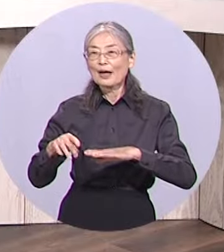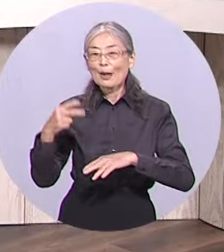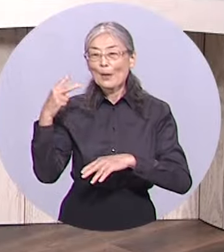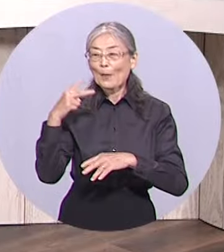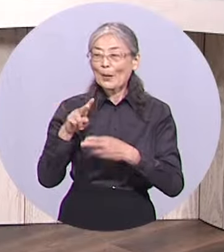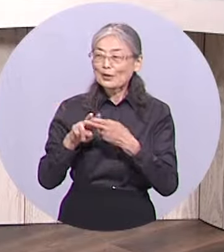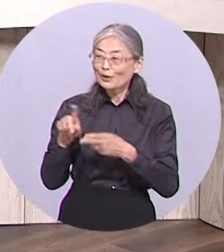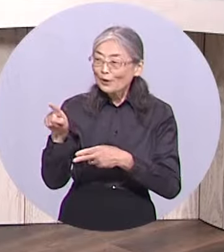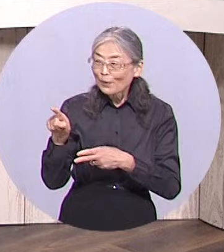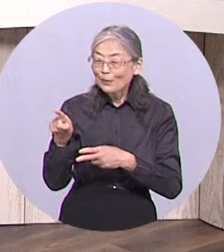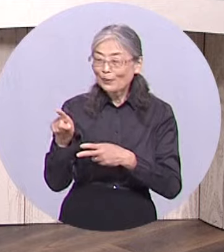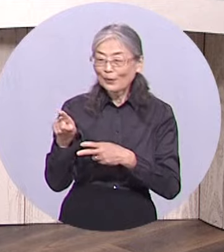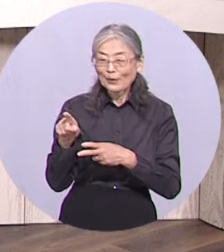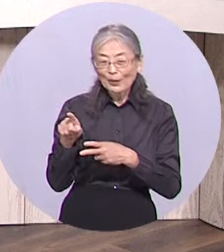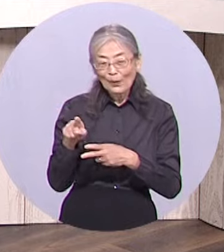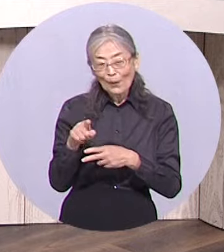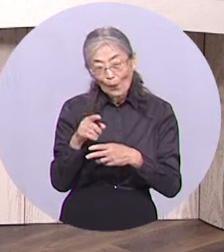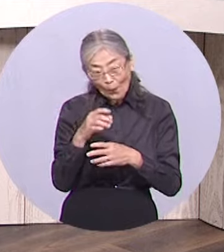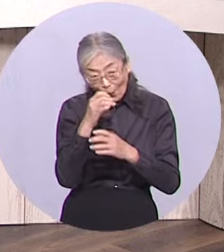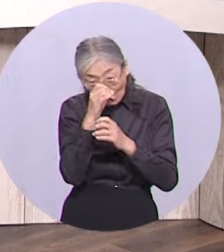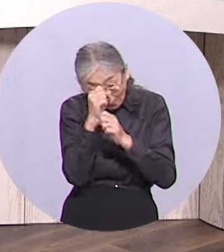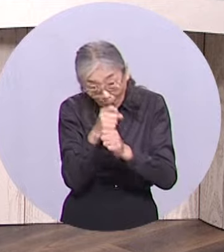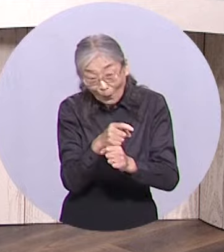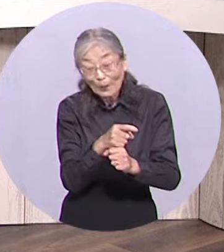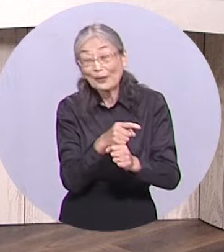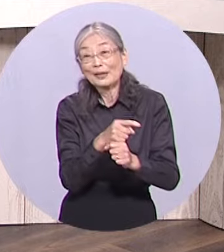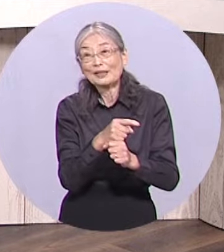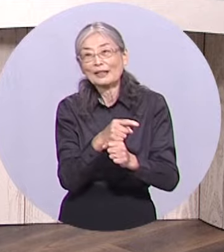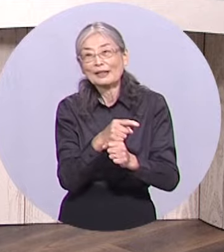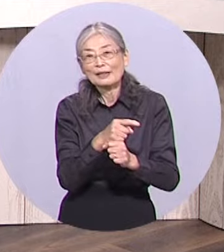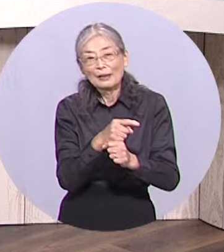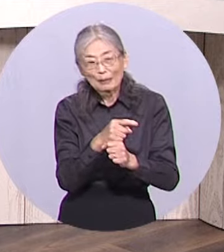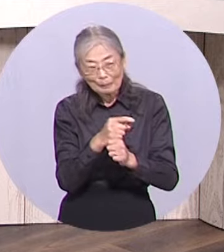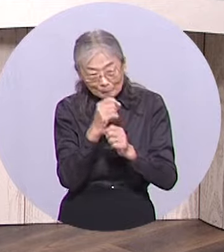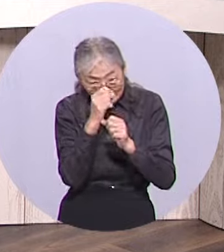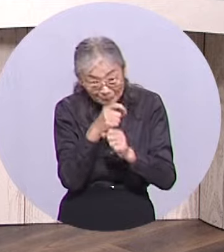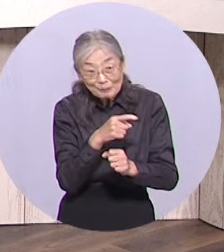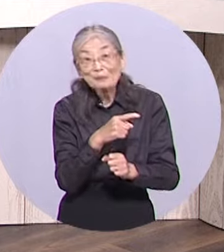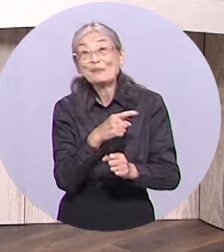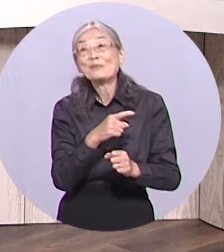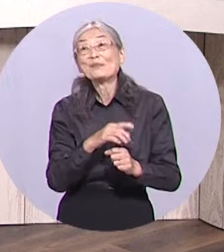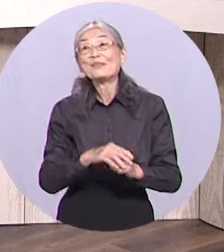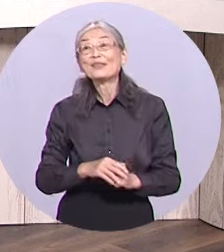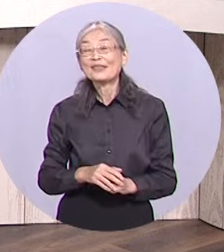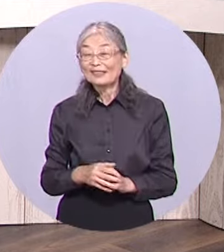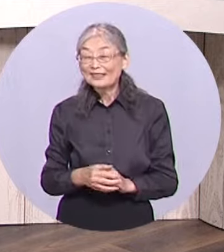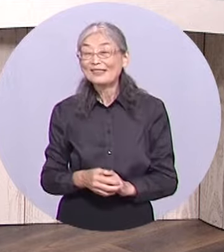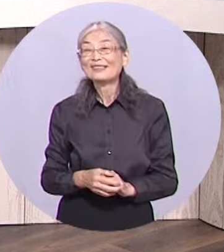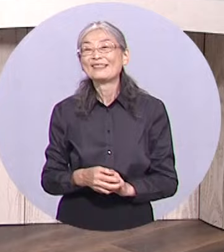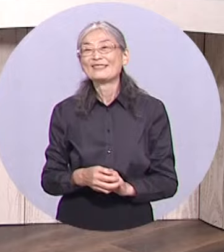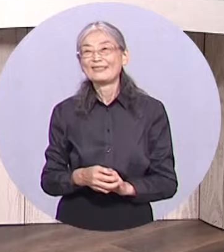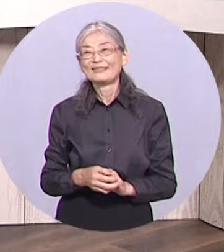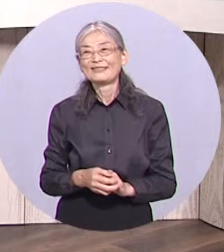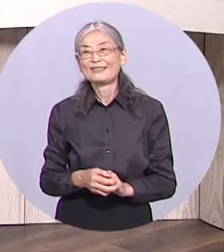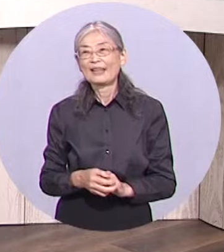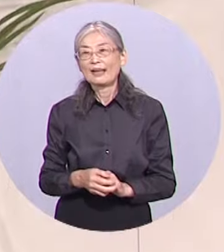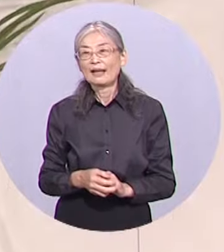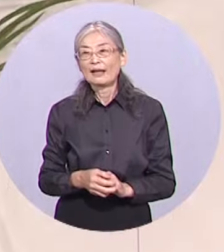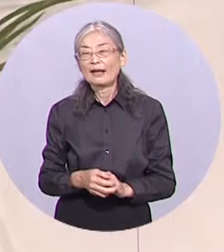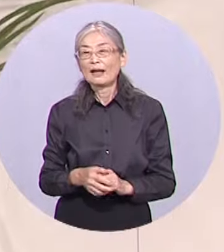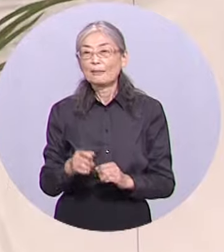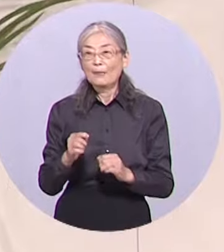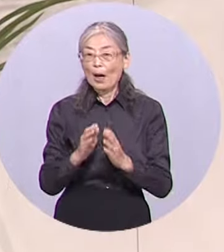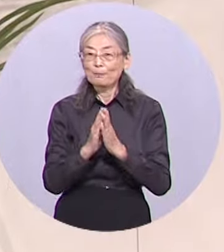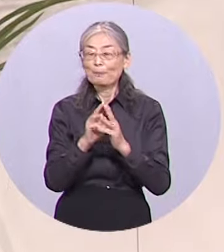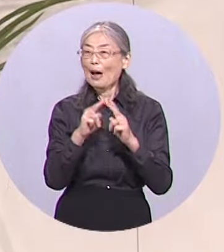で一番真剣な表情で、 そうですね、 VTR を見てたなっていうのが、 イラついてましたね。 イラついてました。 勉強しましょうね、はい、みんな で。ちなみにですね、こうい